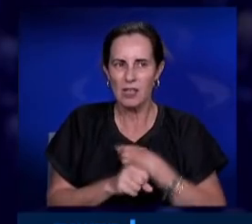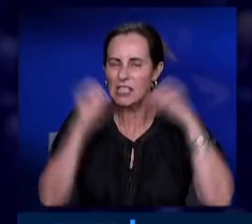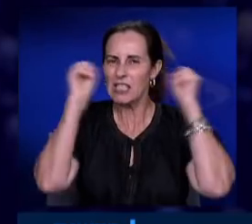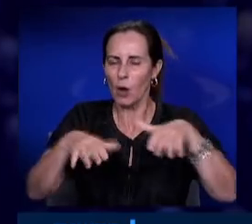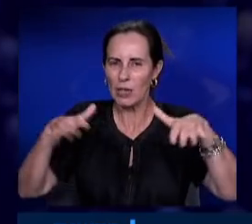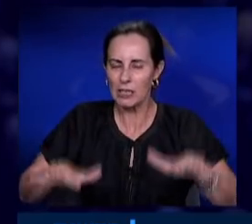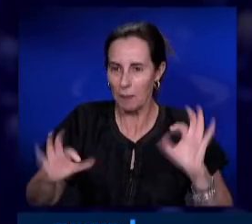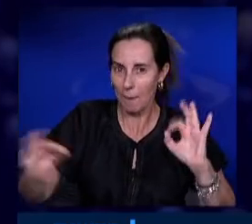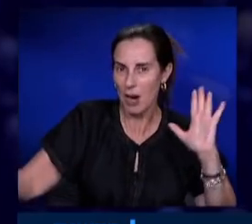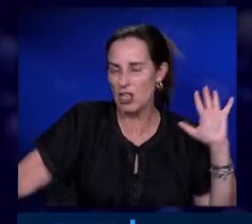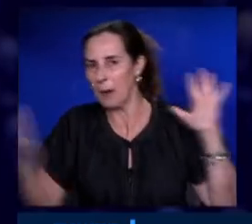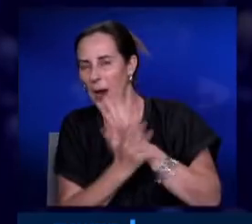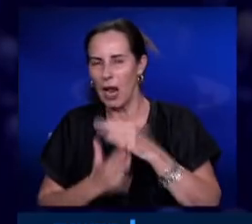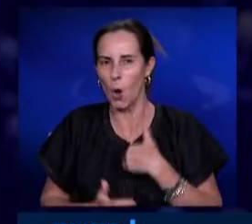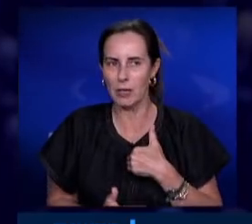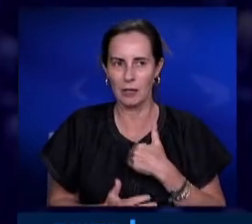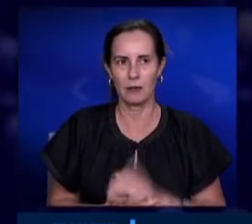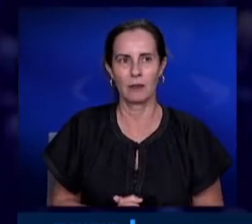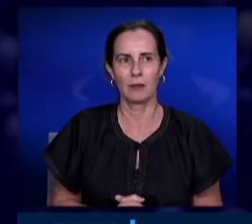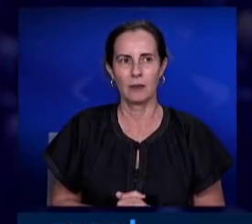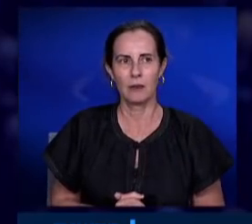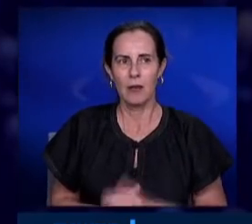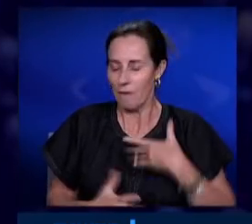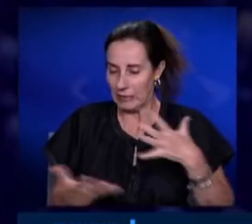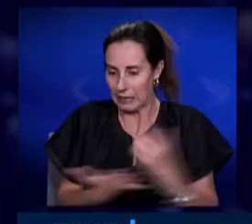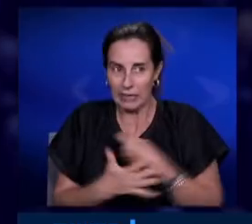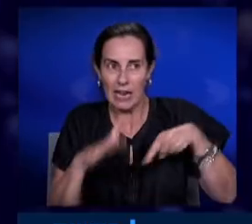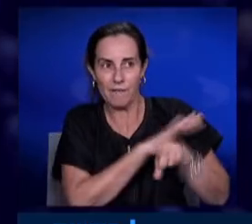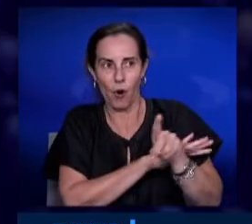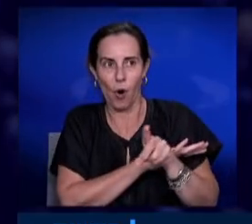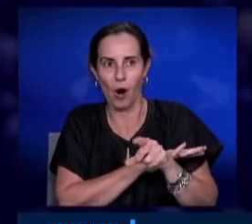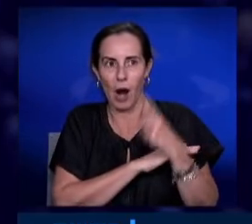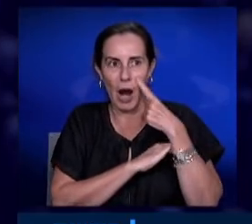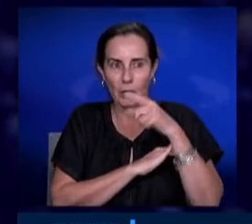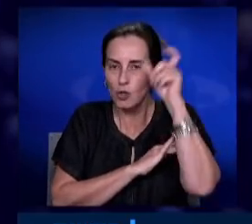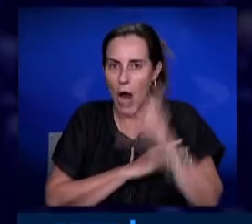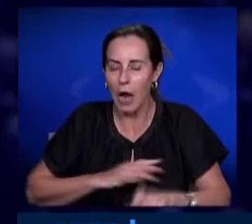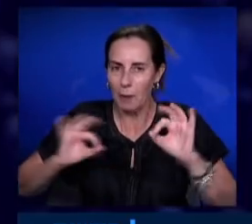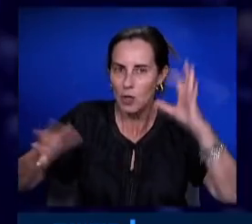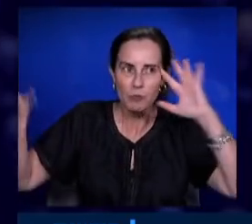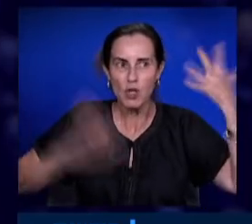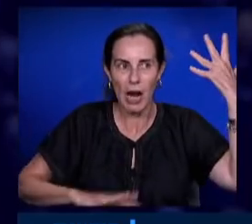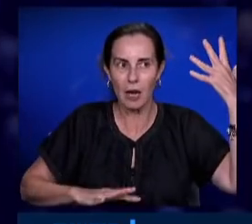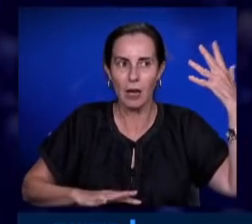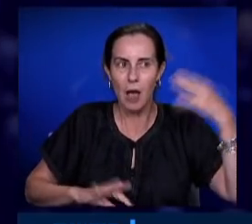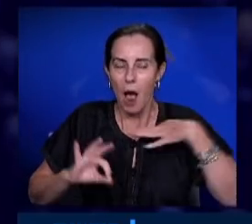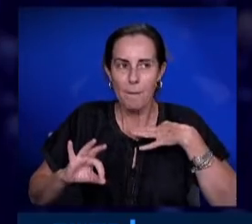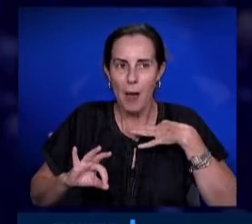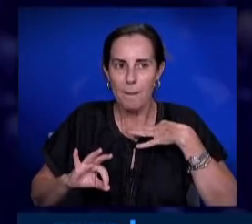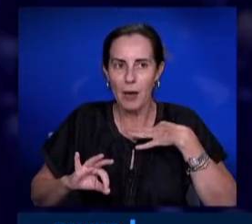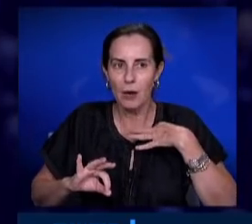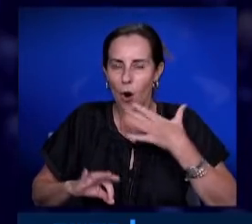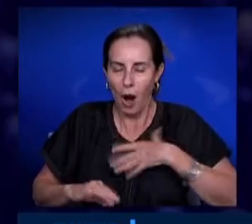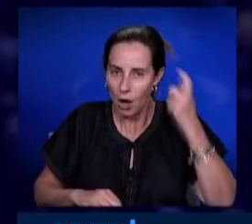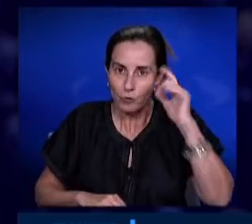שאתה תשפעה, לקפל אותי על זה, השתחררתי ממנו, ברחתי, ראיתי שהבן אדם פשוט יוצא מדעתו, ואכלתי סרט שיוצא על